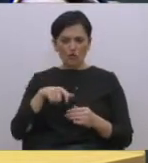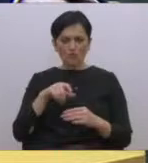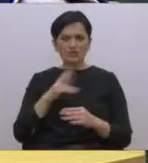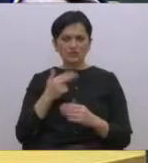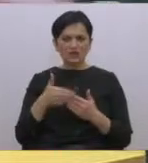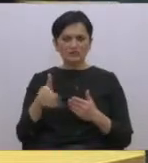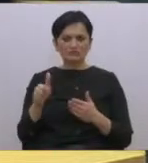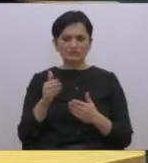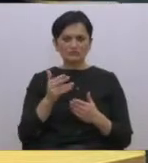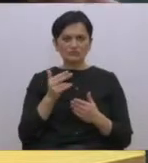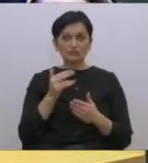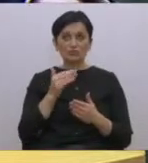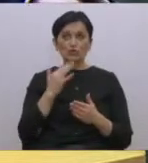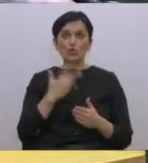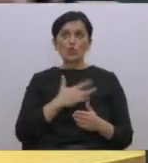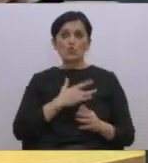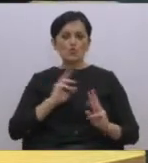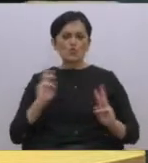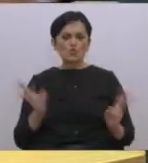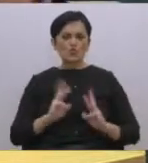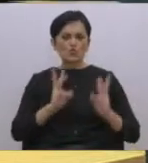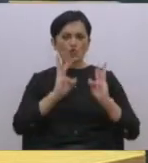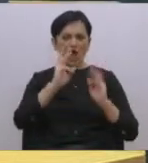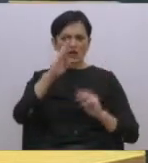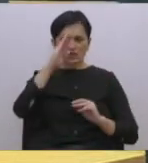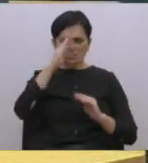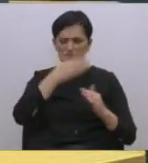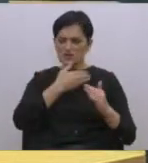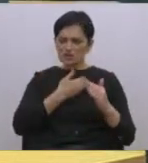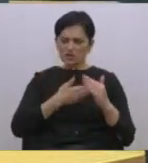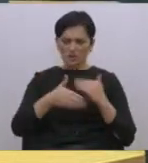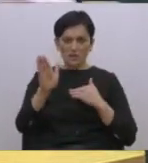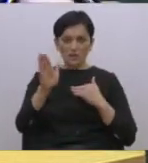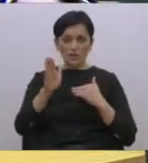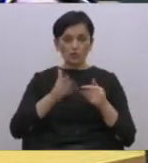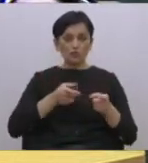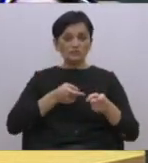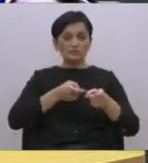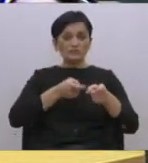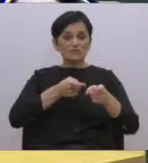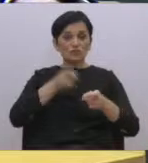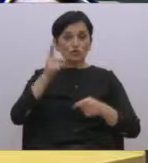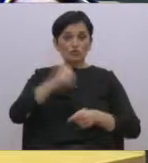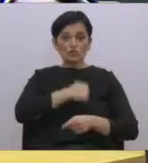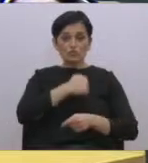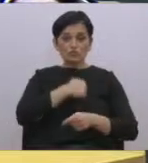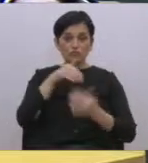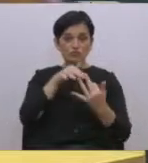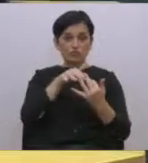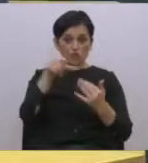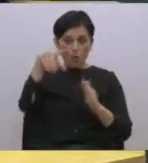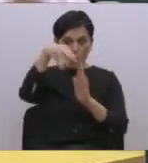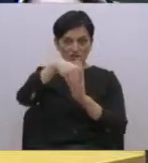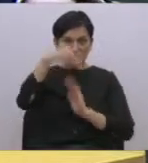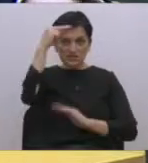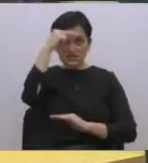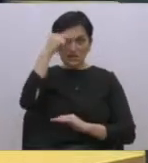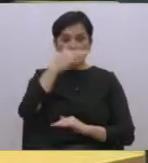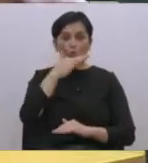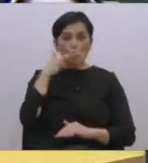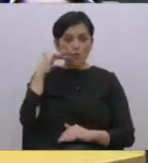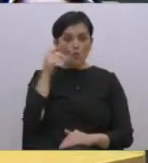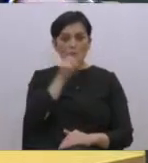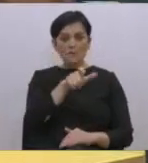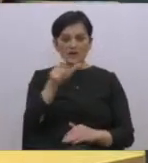შემდეგ. Გულანთებული ბიჭები მიდიოდნენ ისე, რომ იარაღის სროლას სწავლობდნენ ფრონტის ხაზზე. Და უამრავი